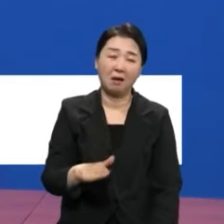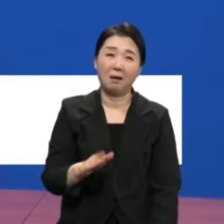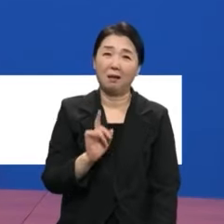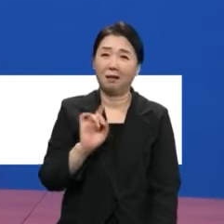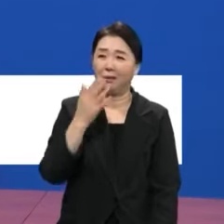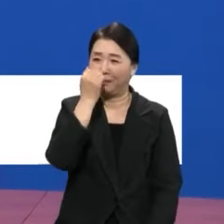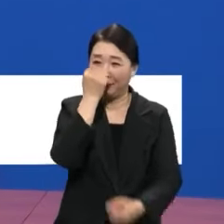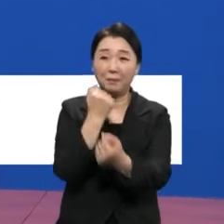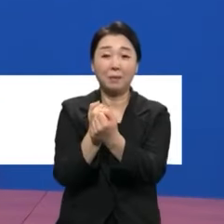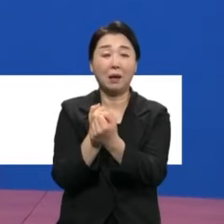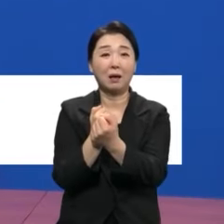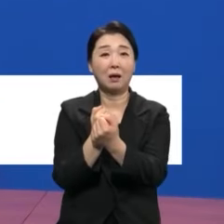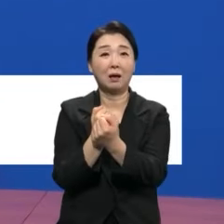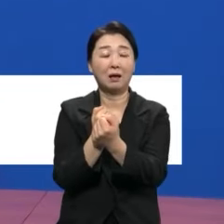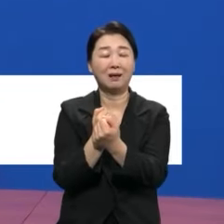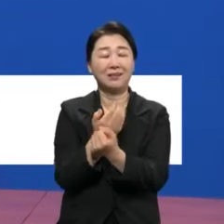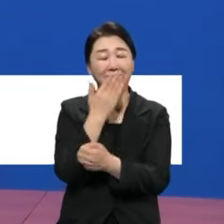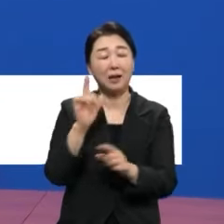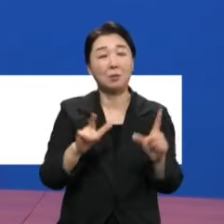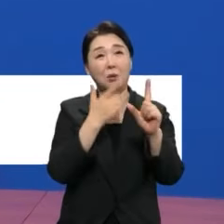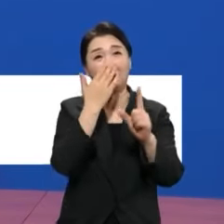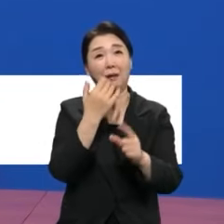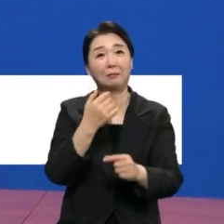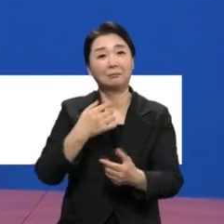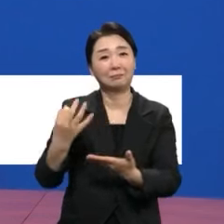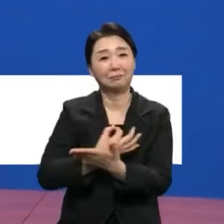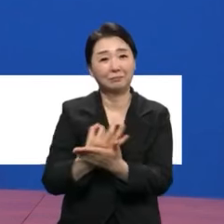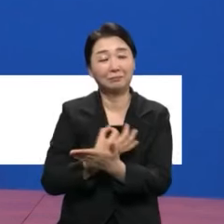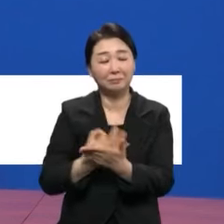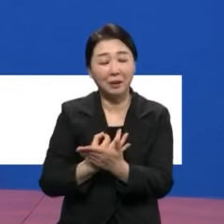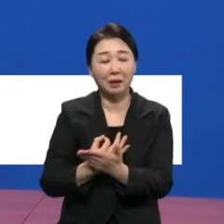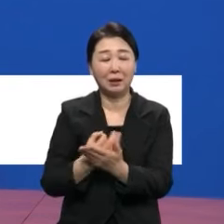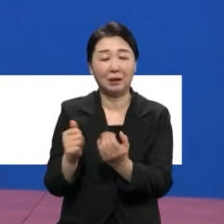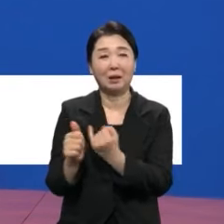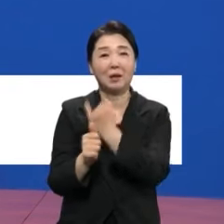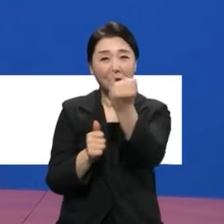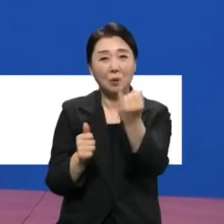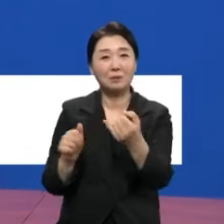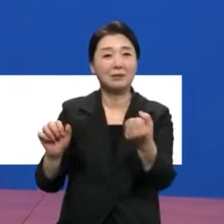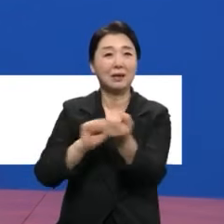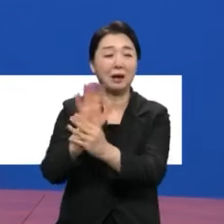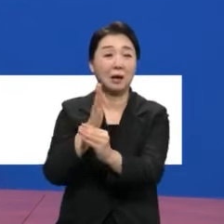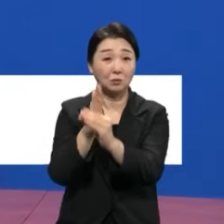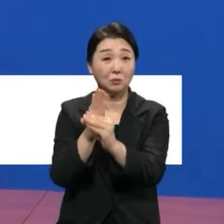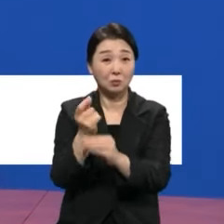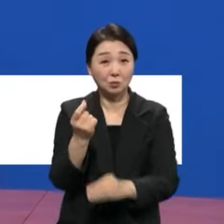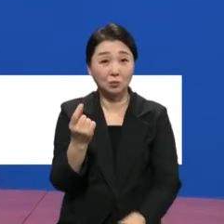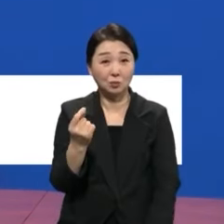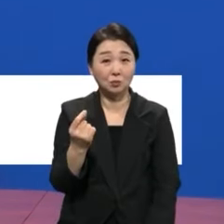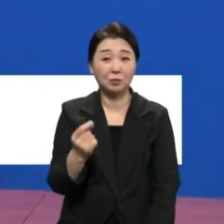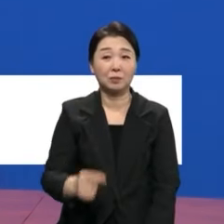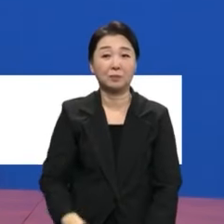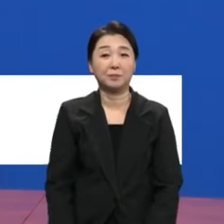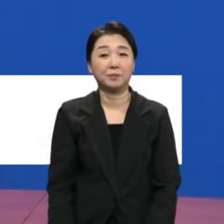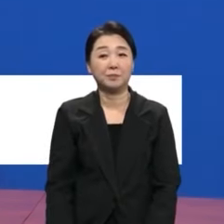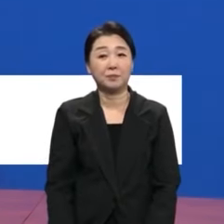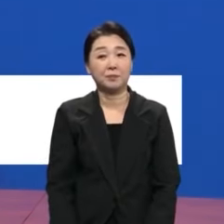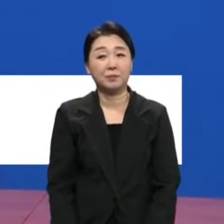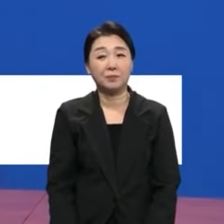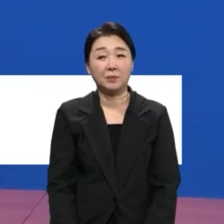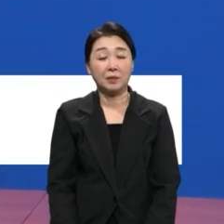위한 권력 농단 건의 대란 상황입니다. 친일 사이비 교주